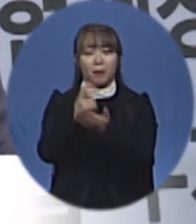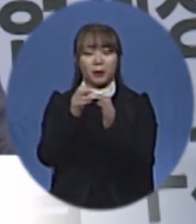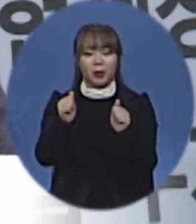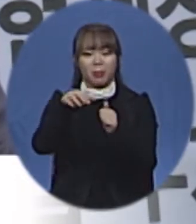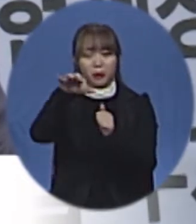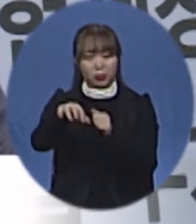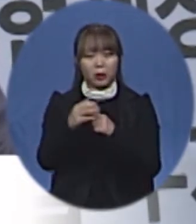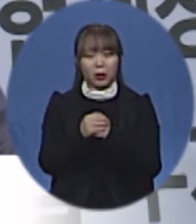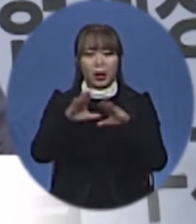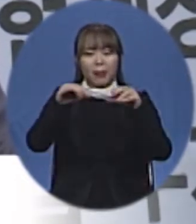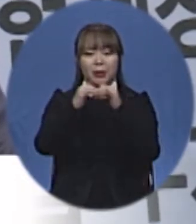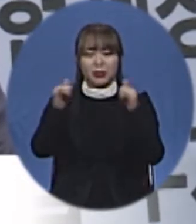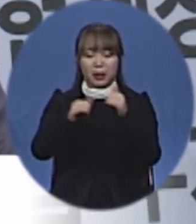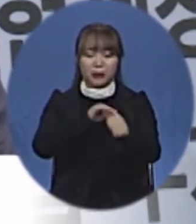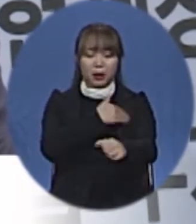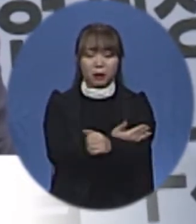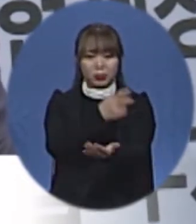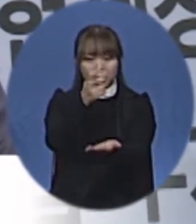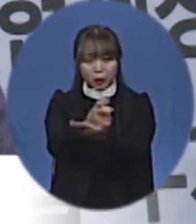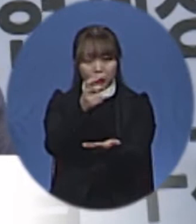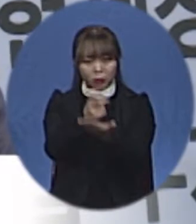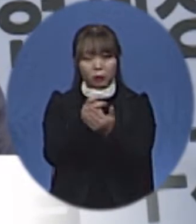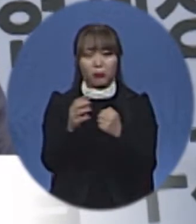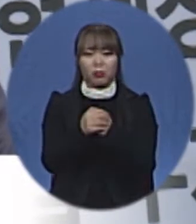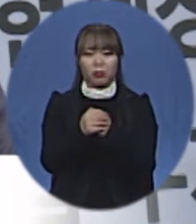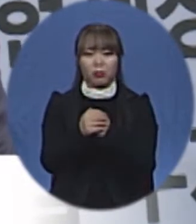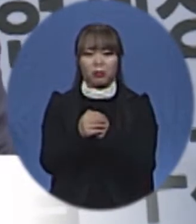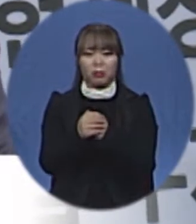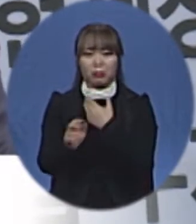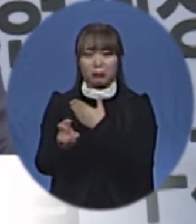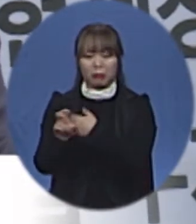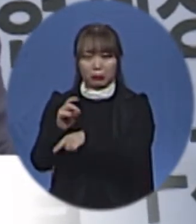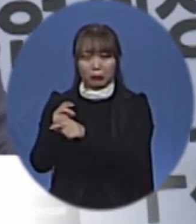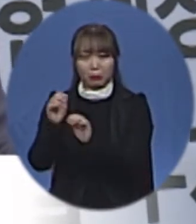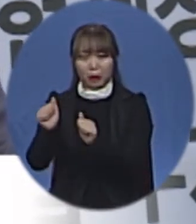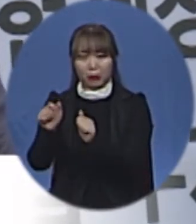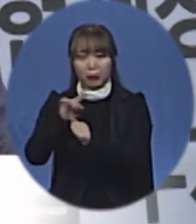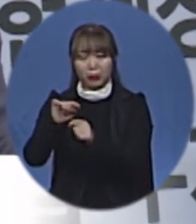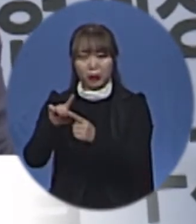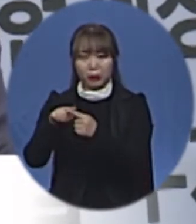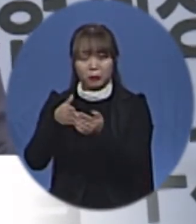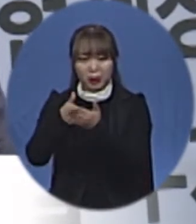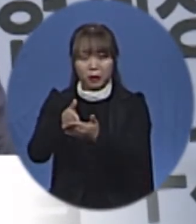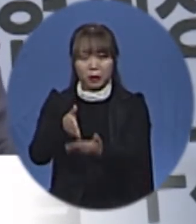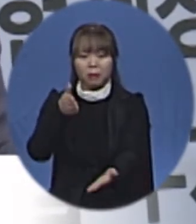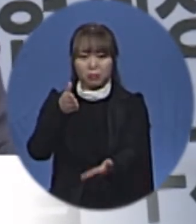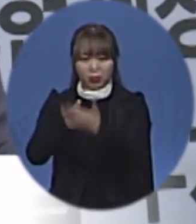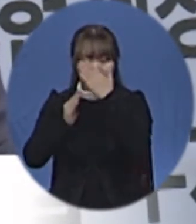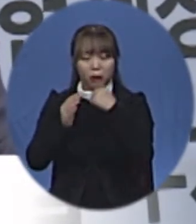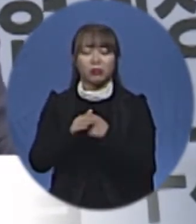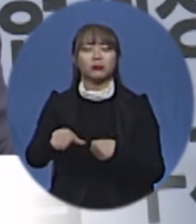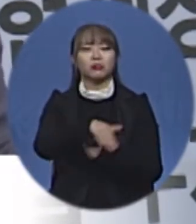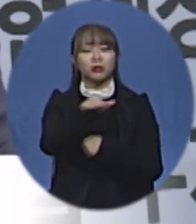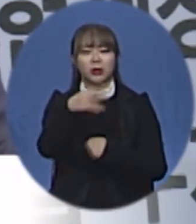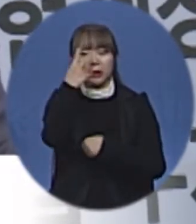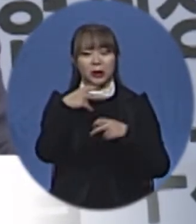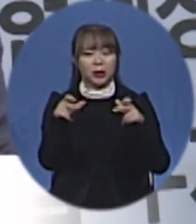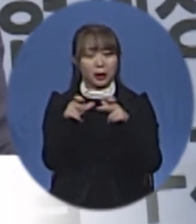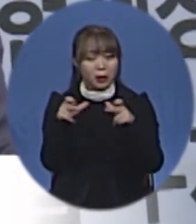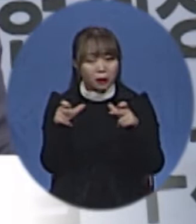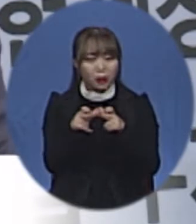헌법재판소는 안마사 자격 제도 위헌 법률 심판 제청 사건을 즉각 기각하여